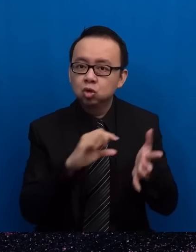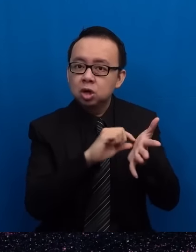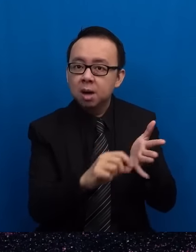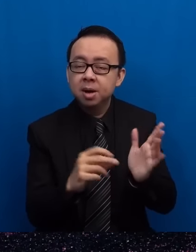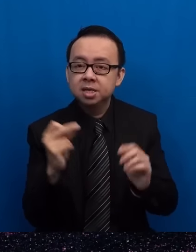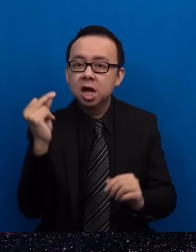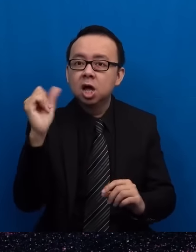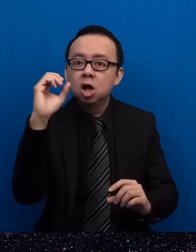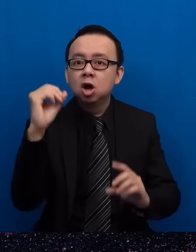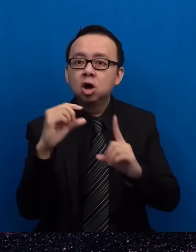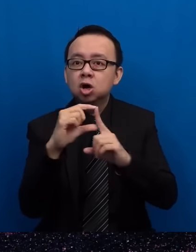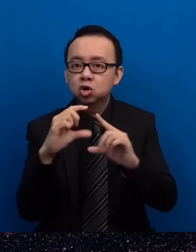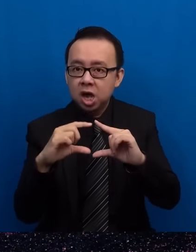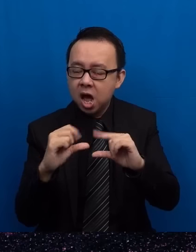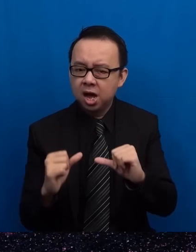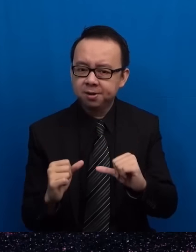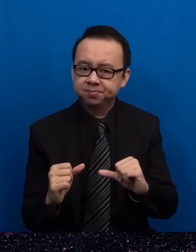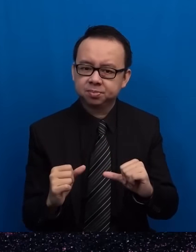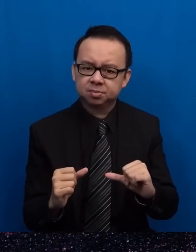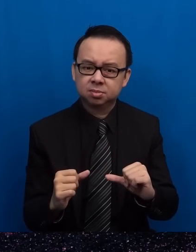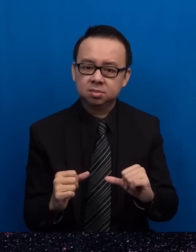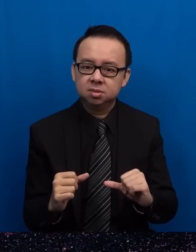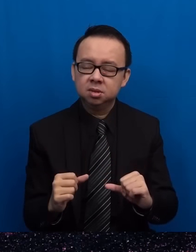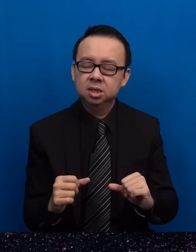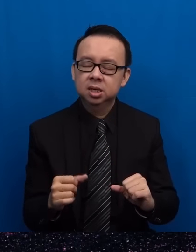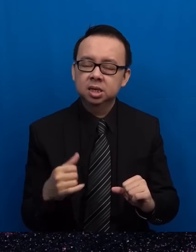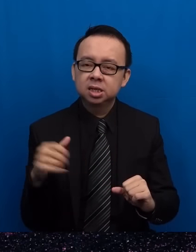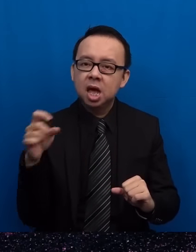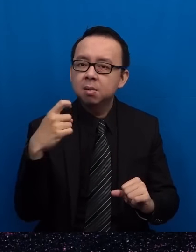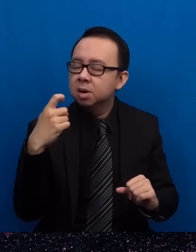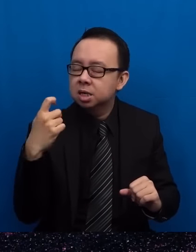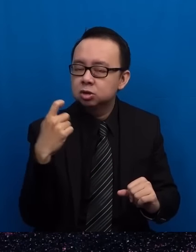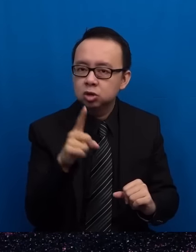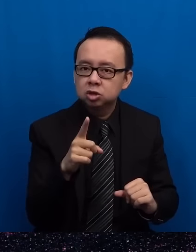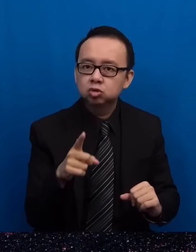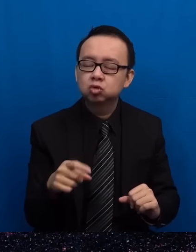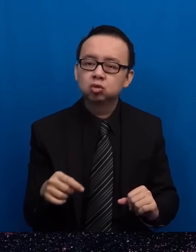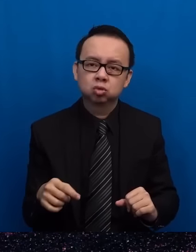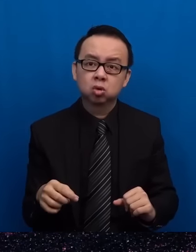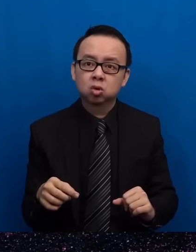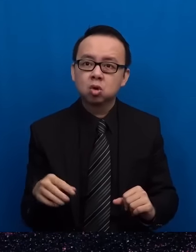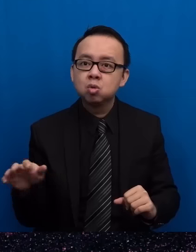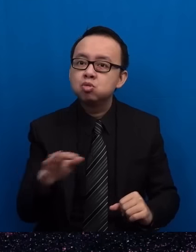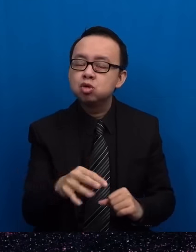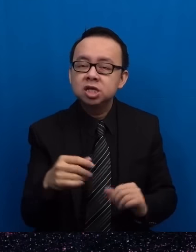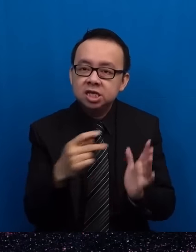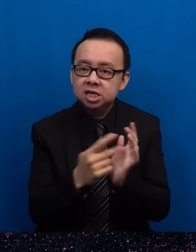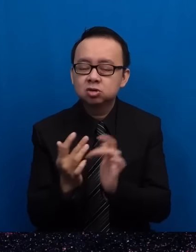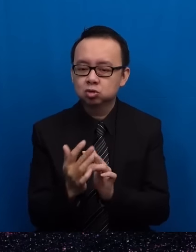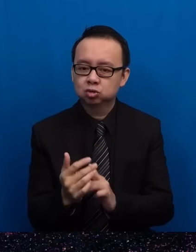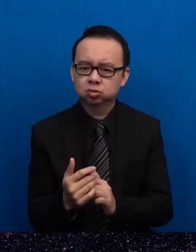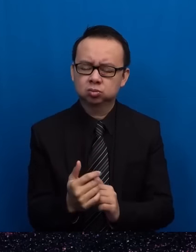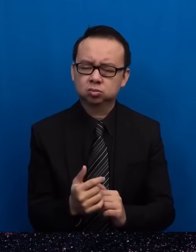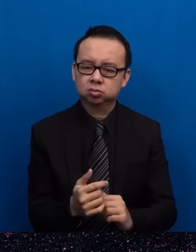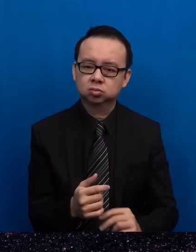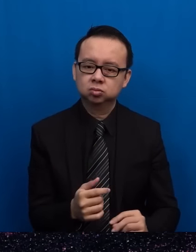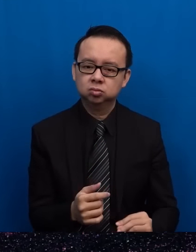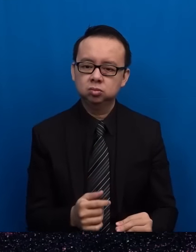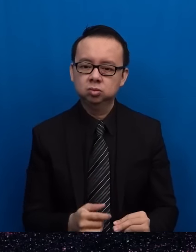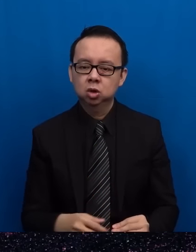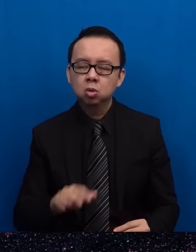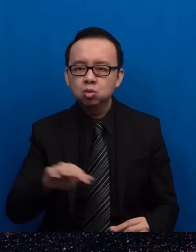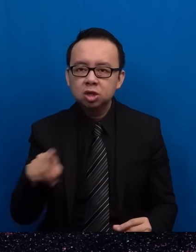Mengetuk cukup lama, tapi untung yang mengetuk adalah seorang rasul Yesus Kristus yang sudah terlatih dengan kata-kata ini. Dia nggak ngetok sekali, 2 kali, 3